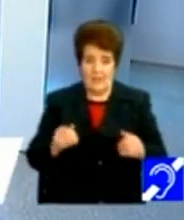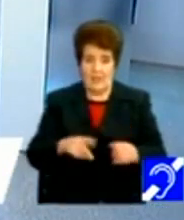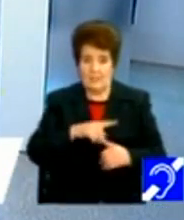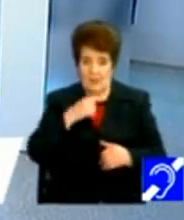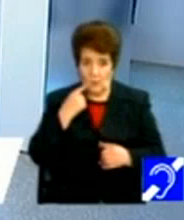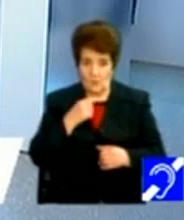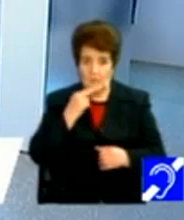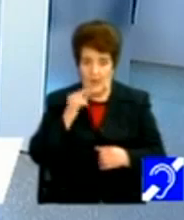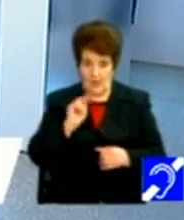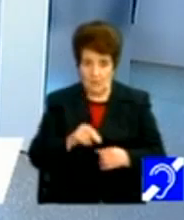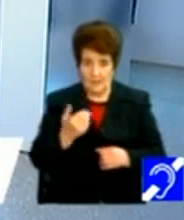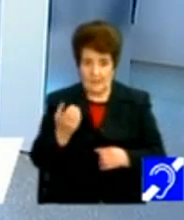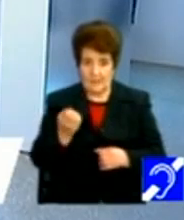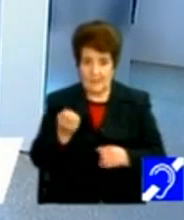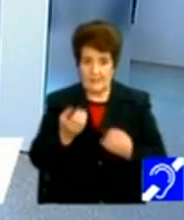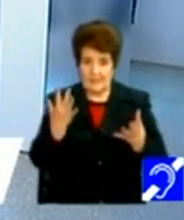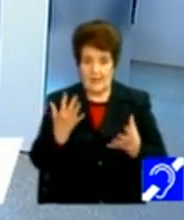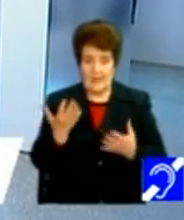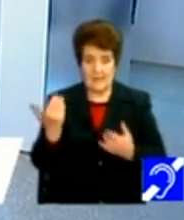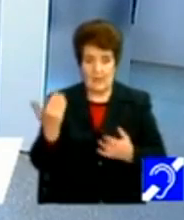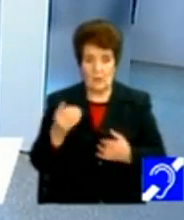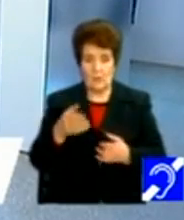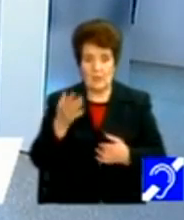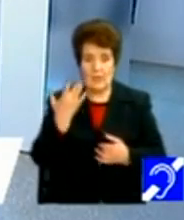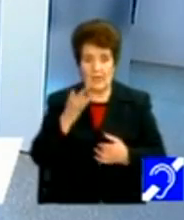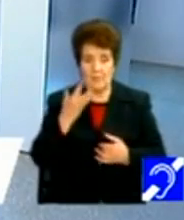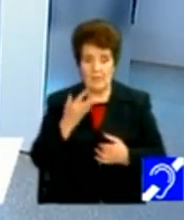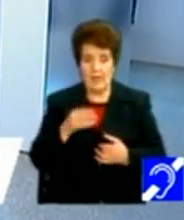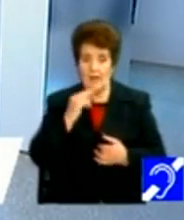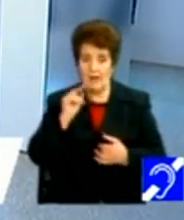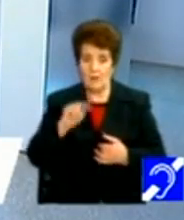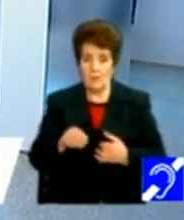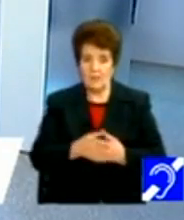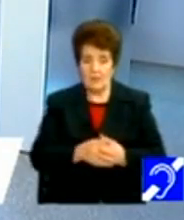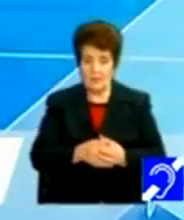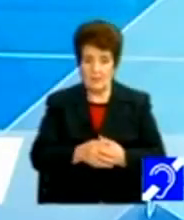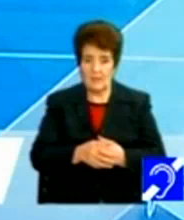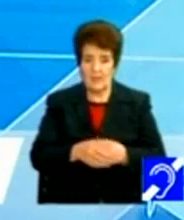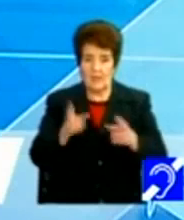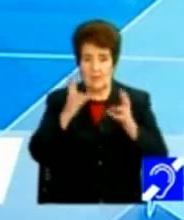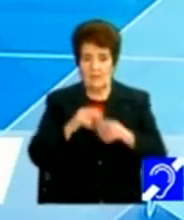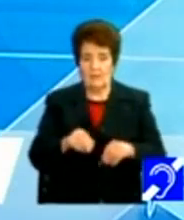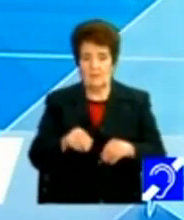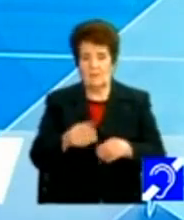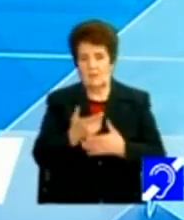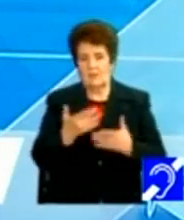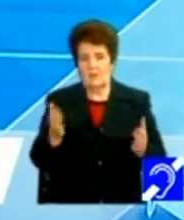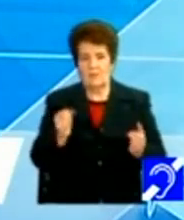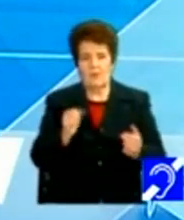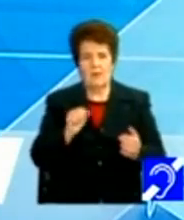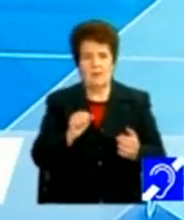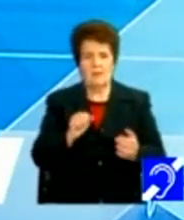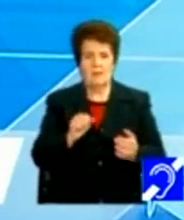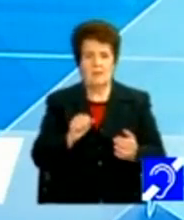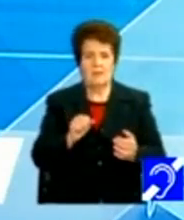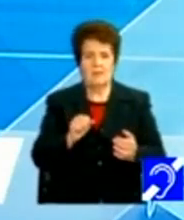acuzat zilele trecute Statele Unite chiar și eu că pune la cale organizarea unui Maidan și așa mai departe, revolte